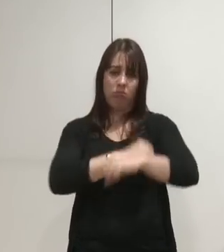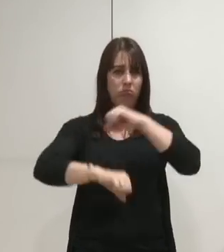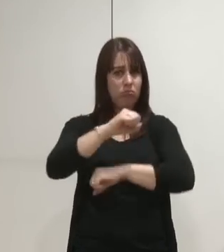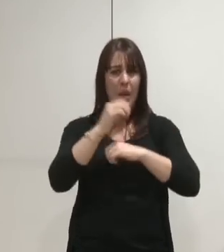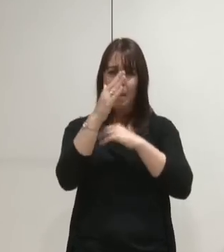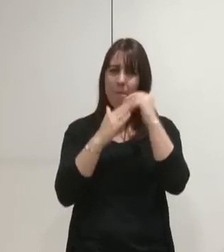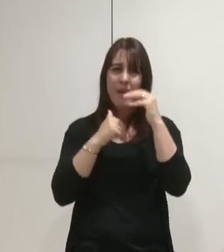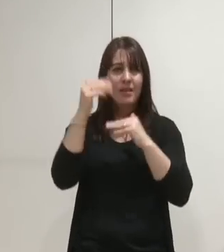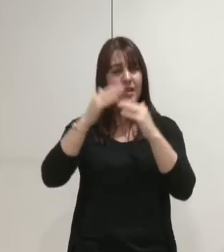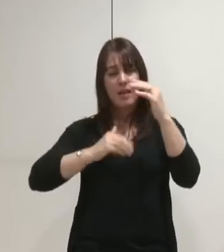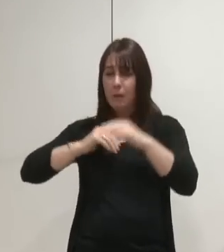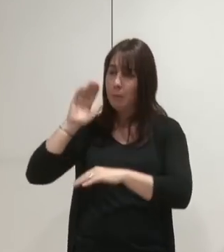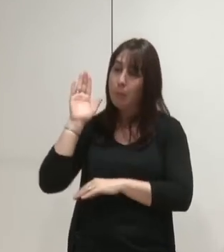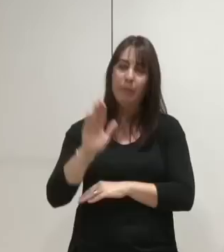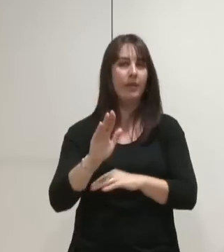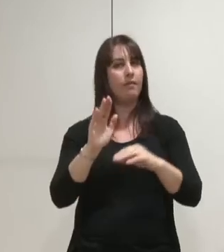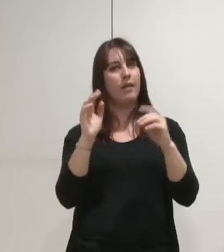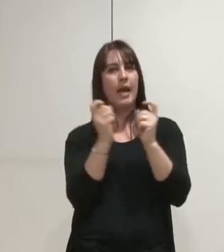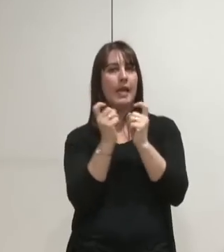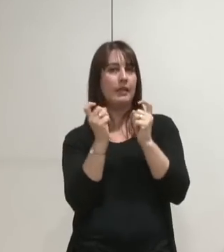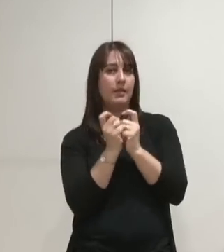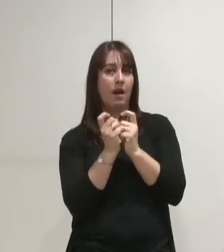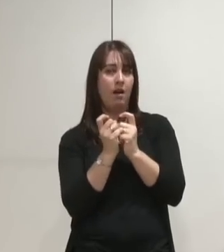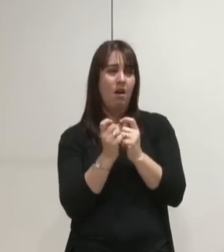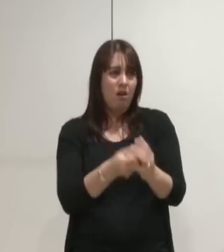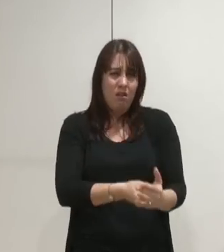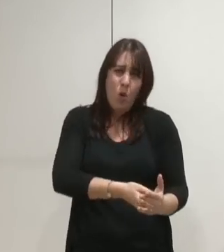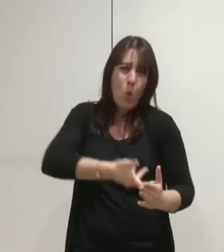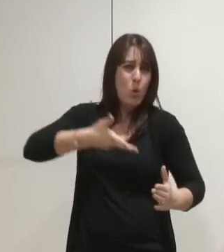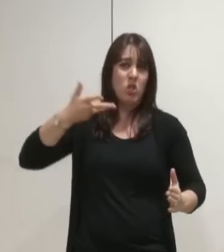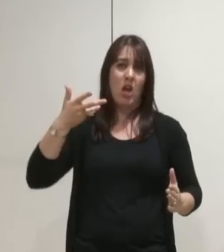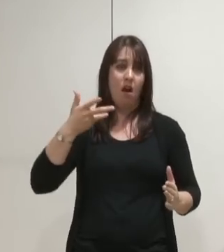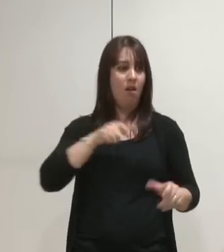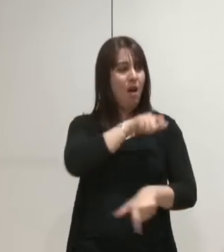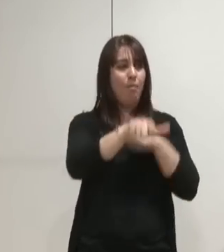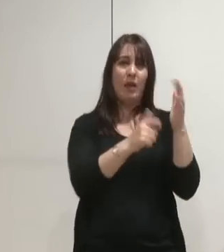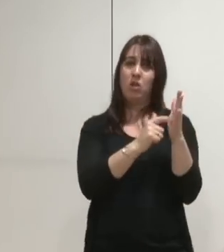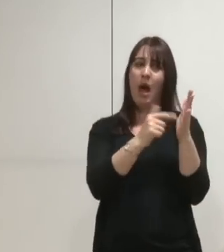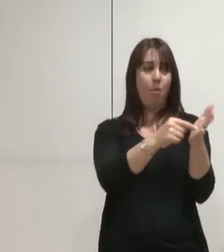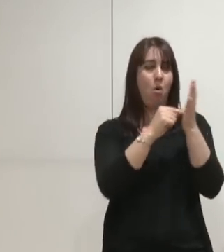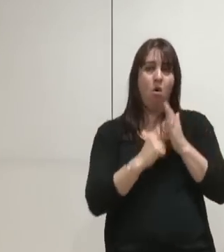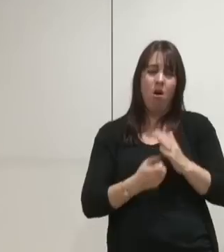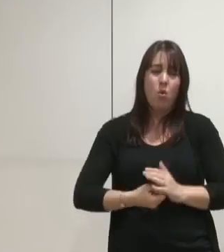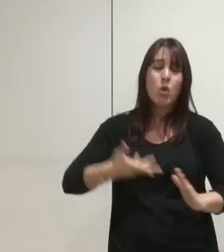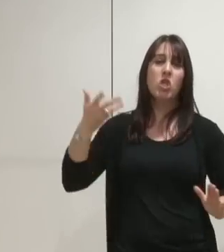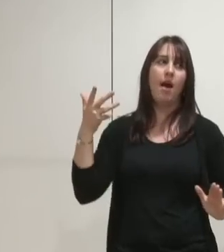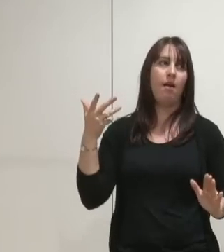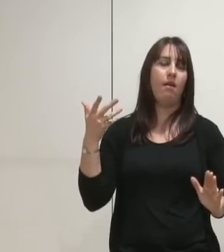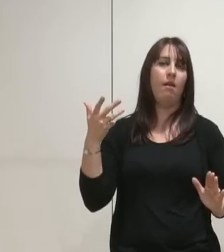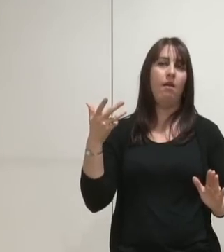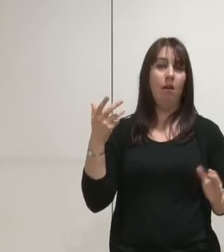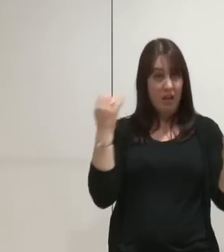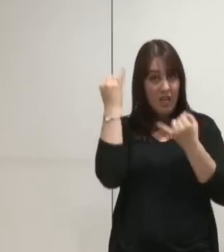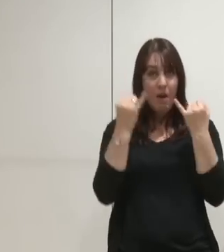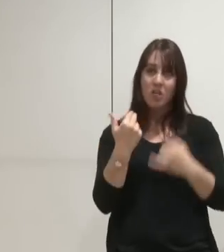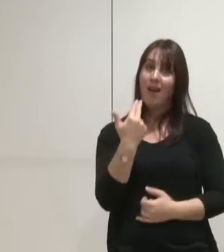spécifiques d'électricien coûteraiit extrêmement cher au contribuable si nous voulions maintenir la